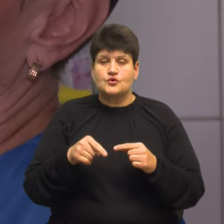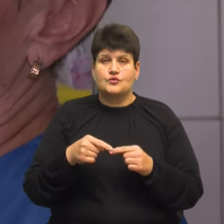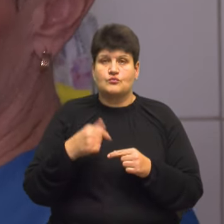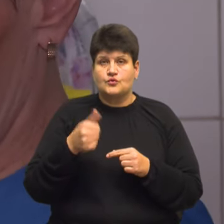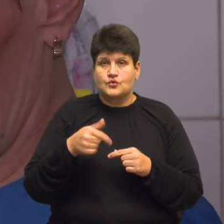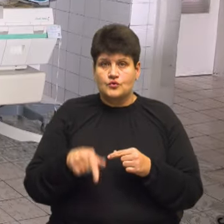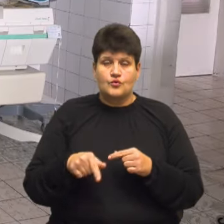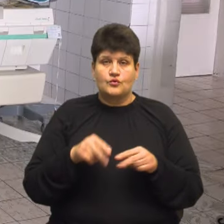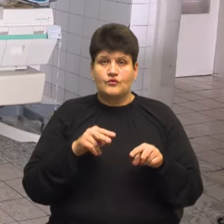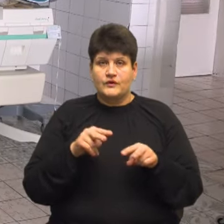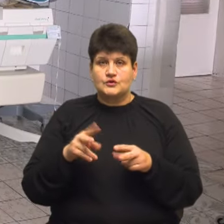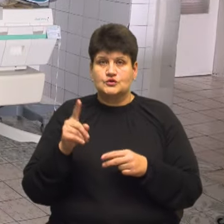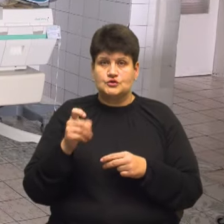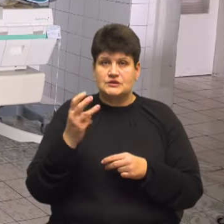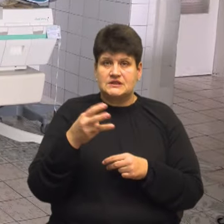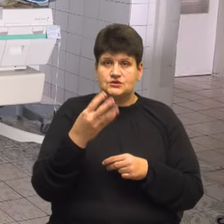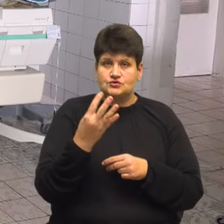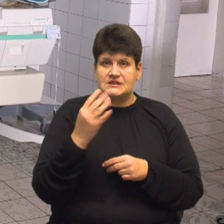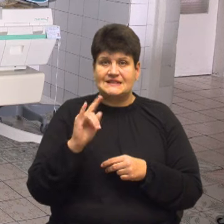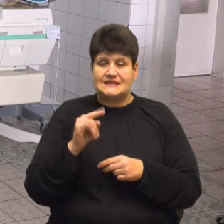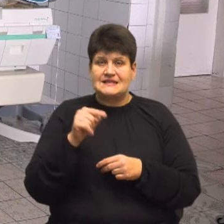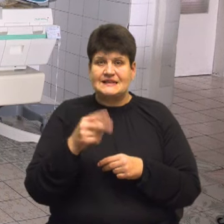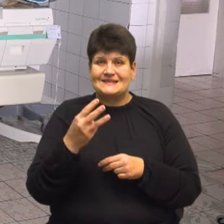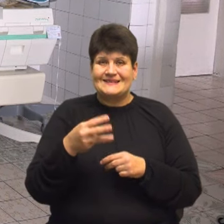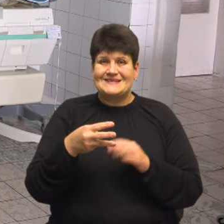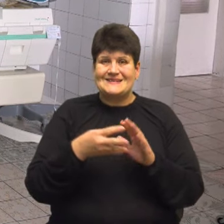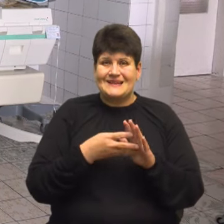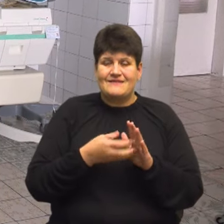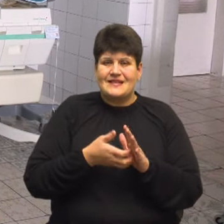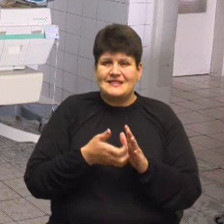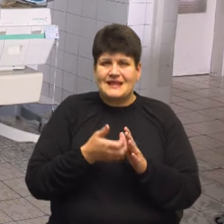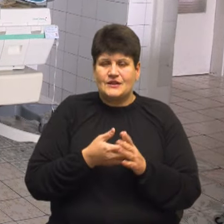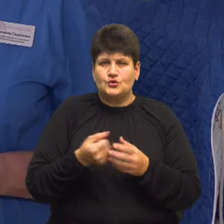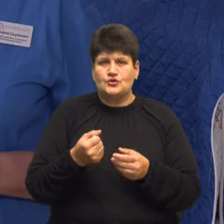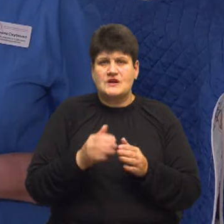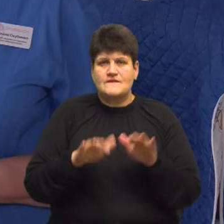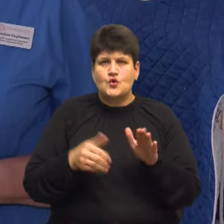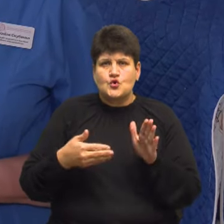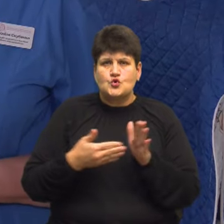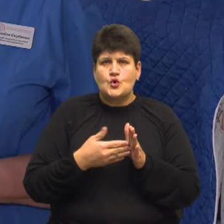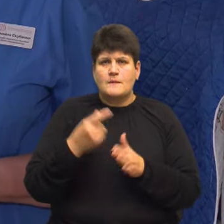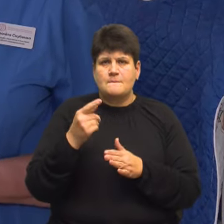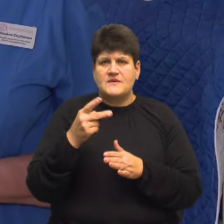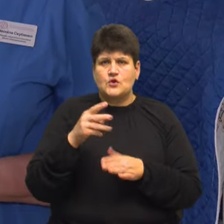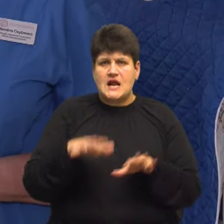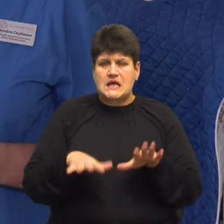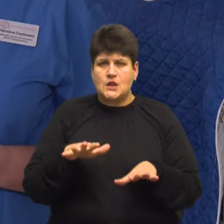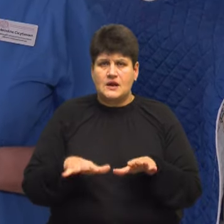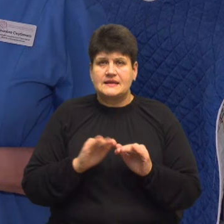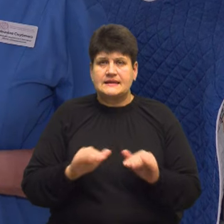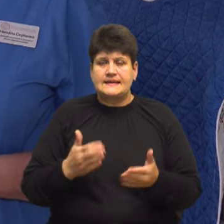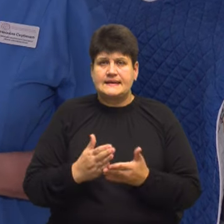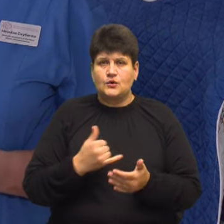терапії виходили 134 дитини, з них 39 недоношені вагою до 1,5 кілограма. Діти, які знаходяться у нас,